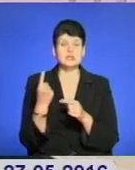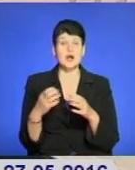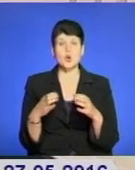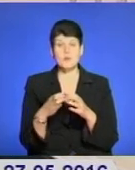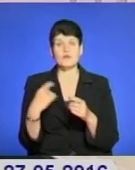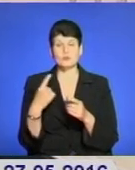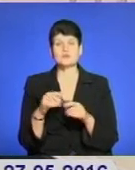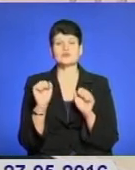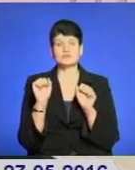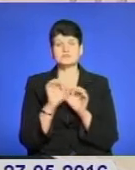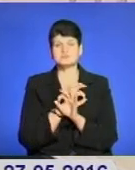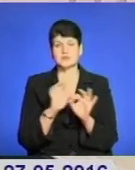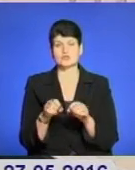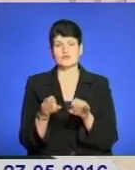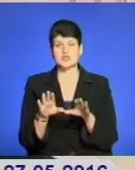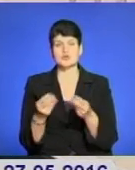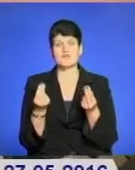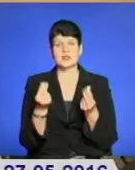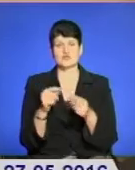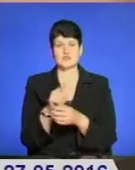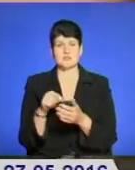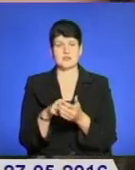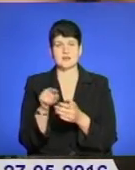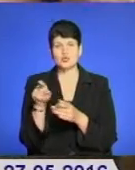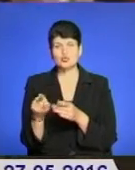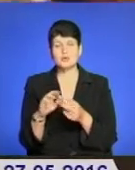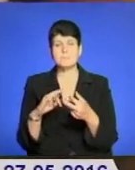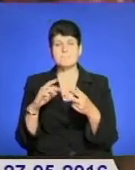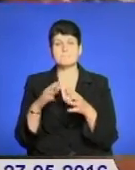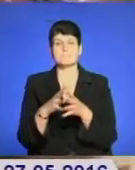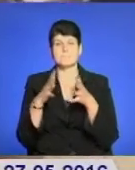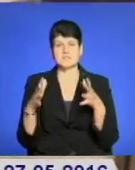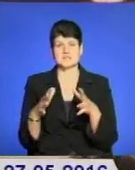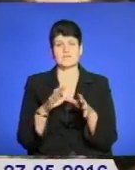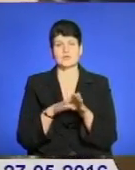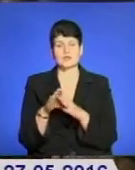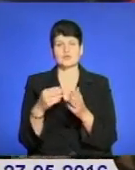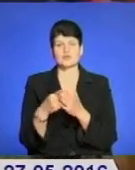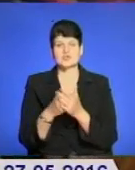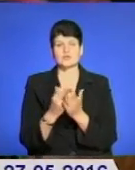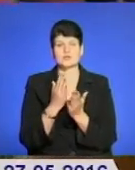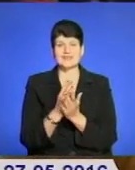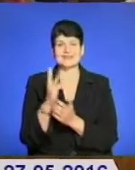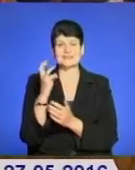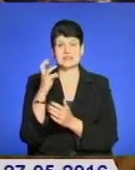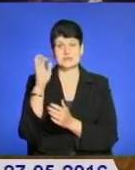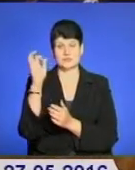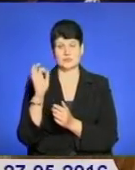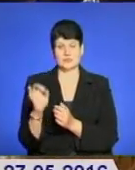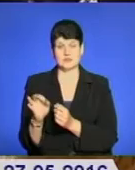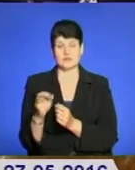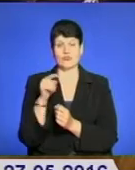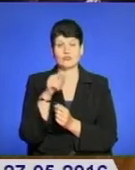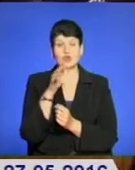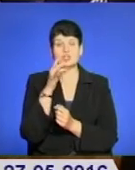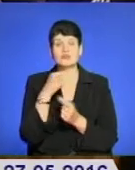області, що вміло і успішно вирішує фінансові питання. Тут перевиконання бюджету за перший квартал становить майже 300%, в той час, коли в